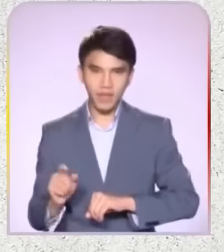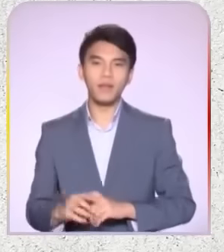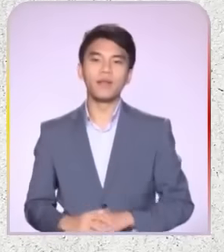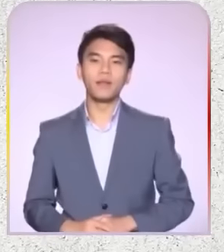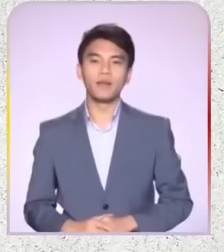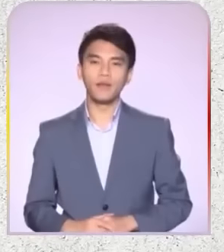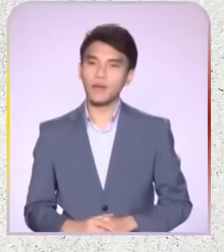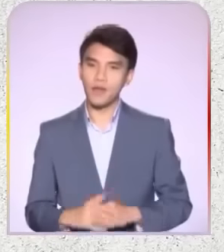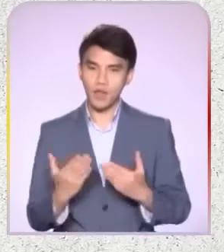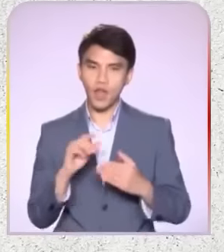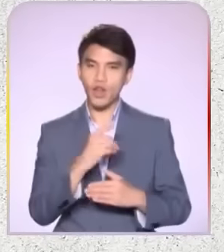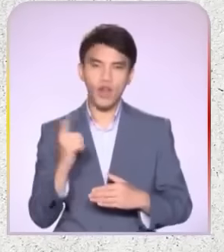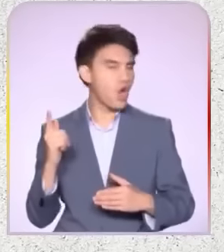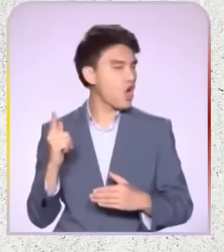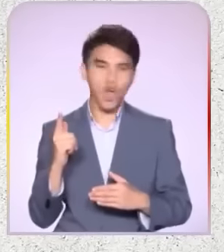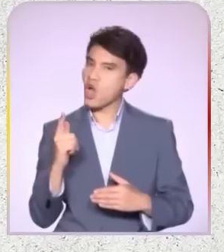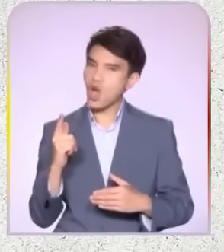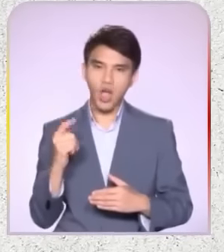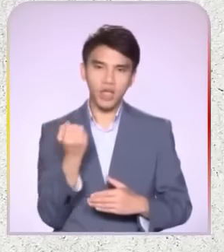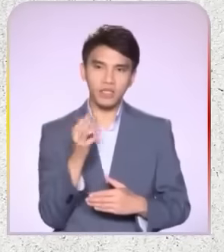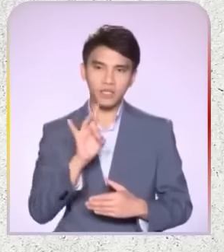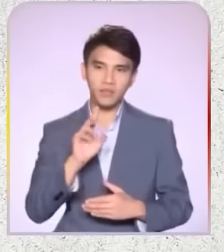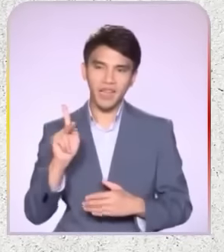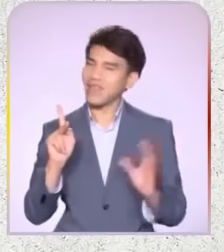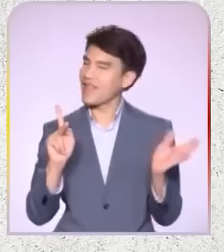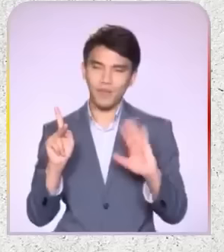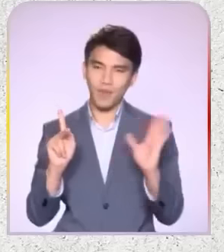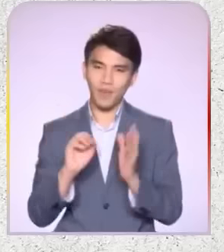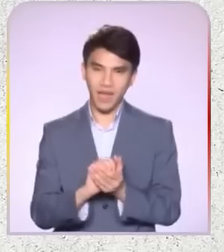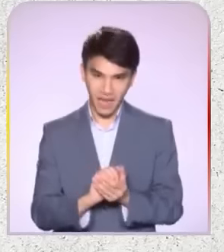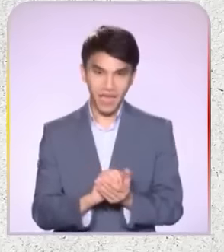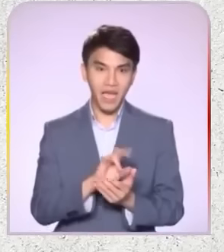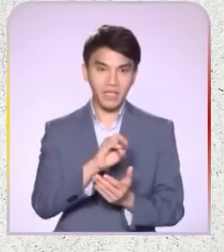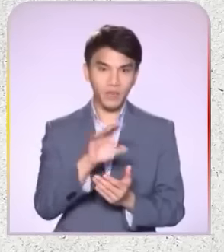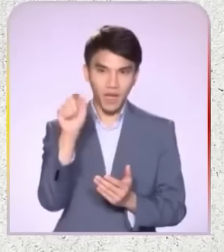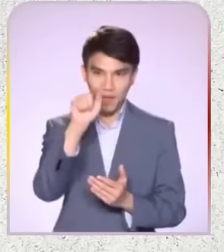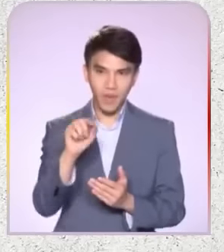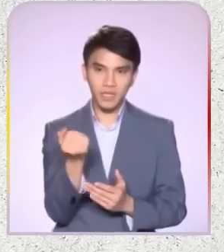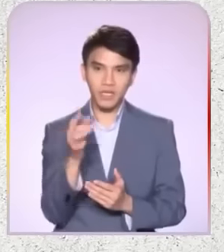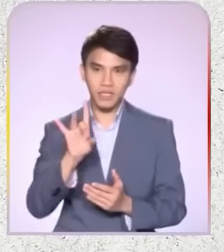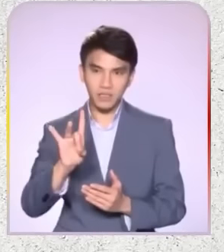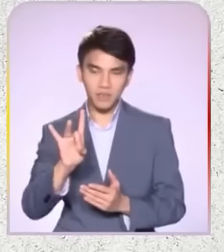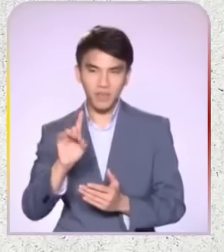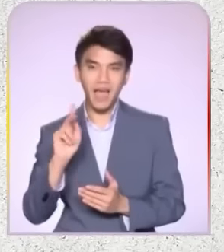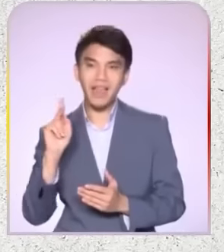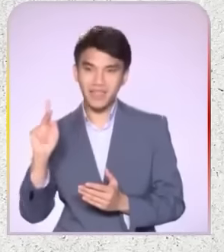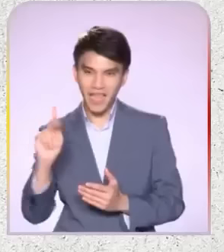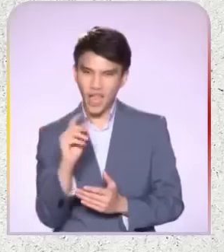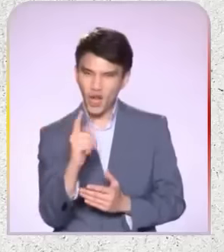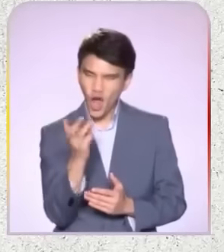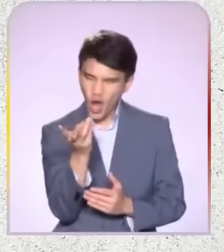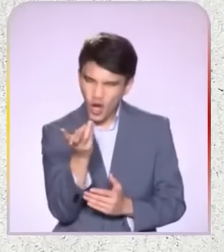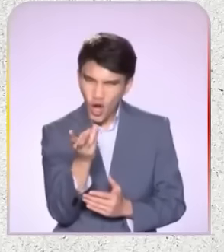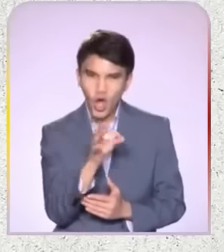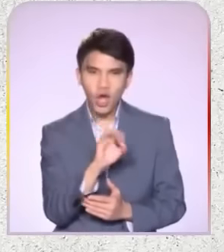71.58% ถือว่าเป็นทองไม่ถึง 18K เพราะ 18K มันคือ 75% ปริมาณทองน้อยมากและไม่ใช่ทองค